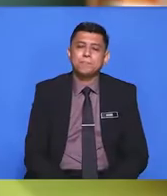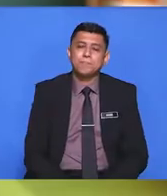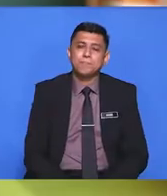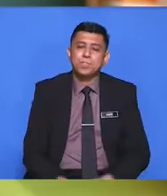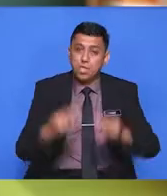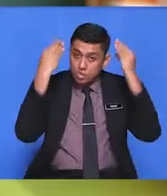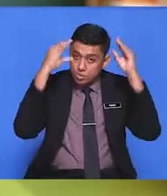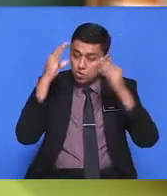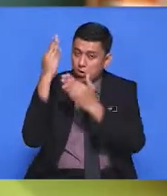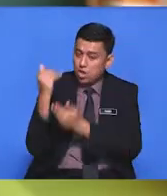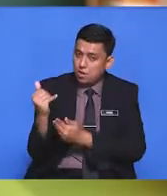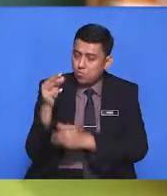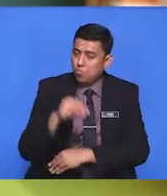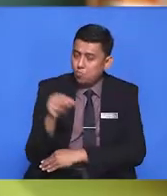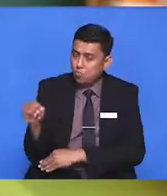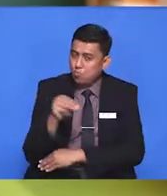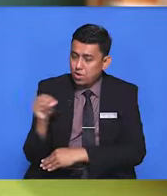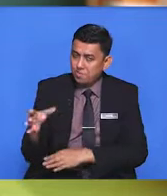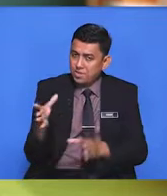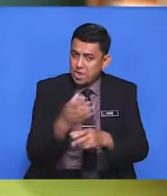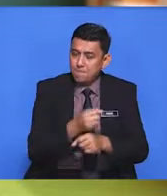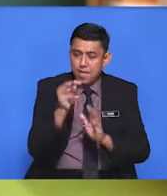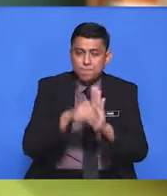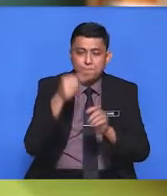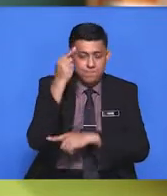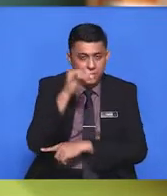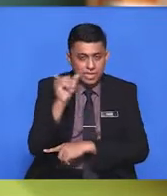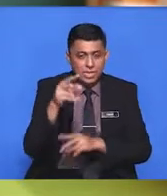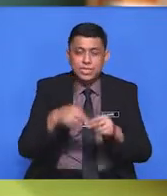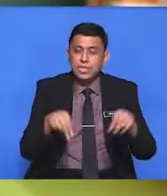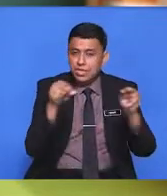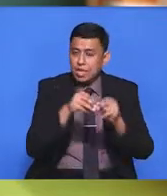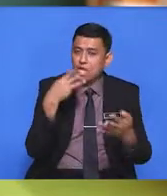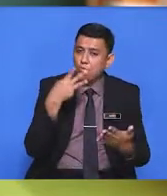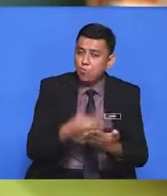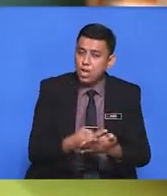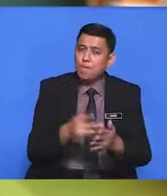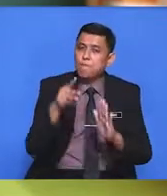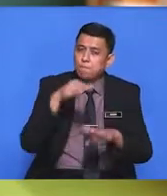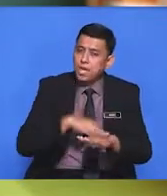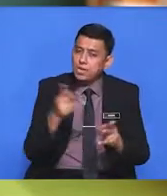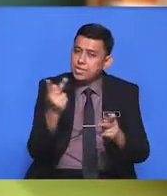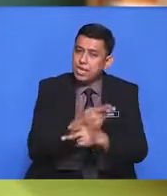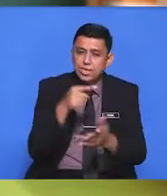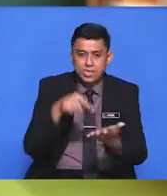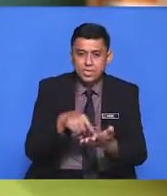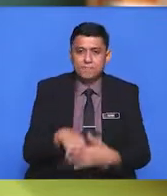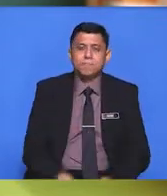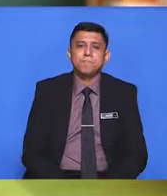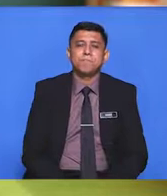Cikgu harap murid-murid dapat memahami tentang nilai wang pada kali ini.